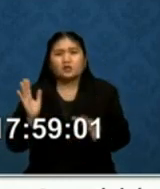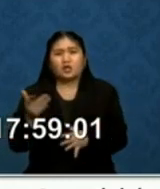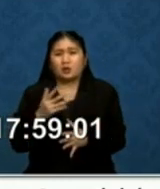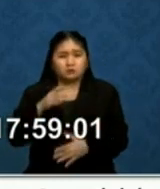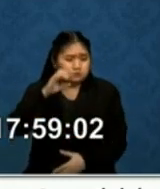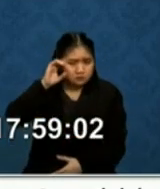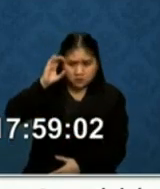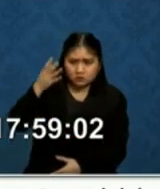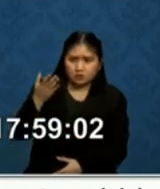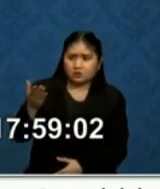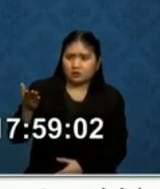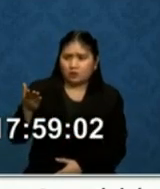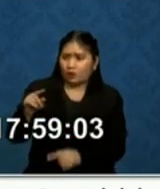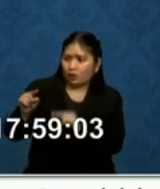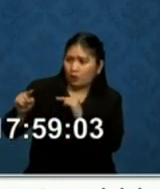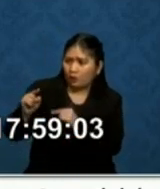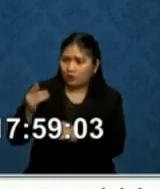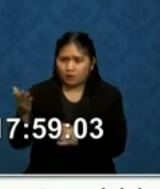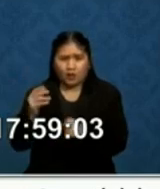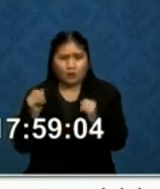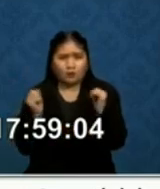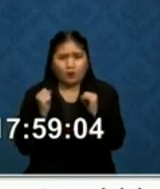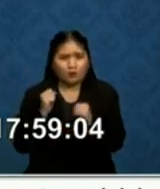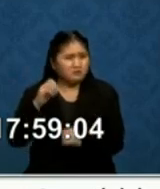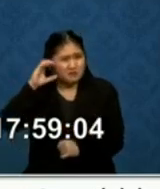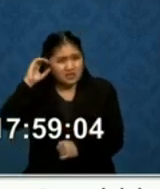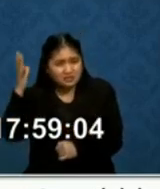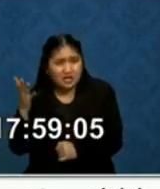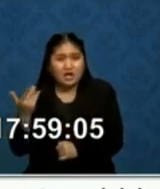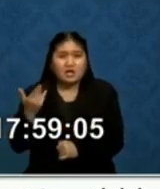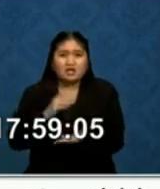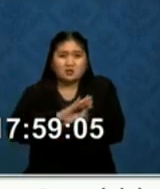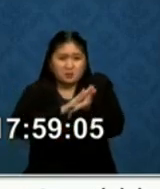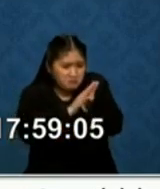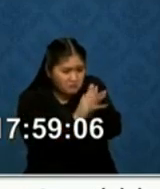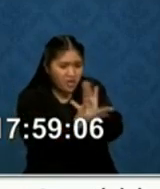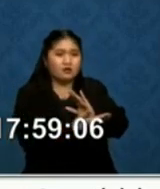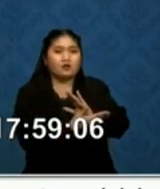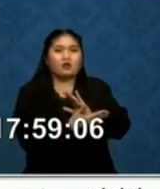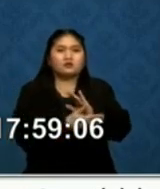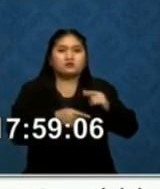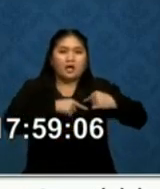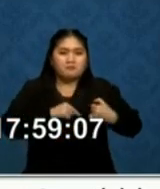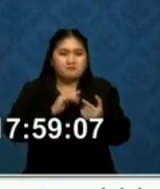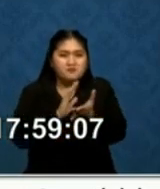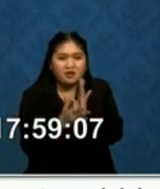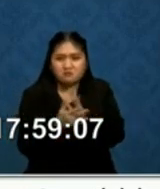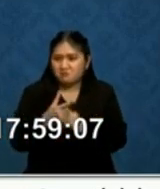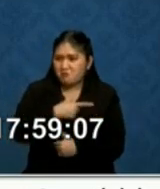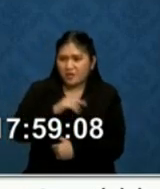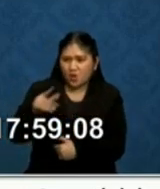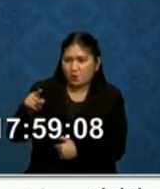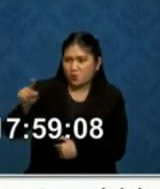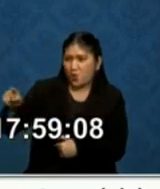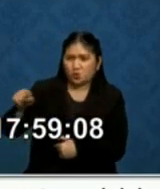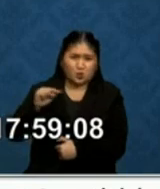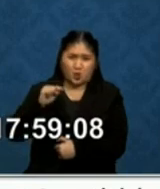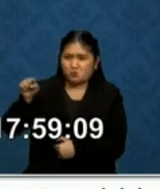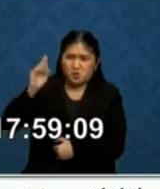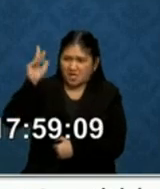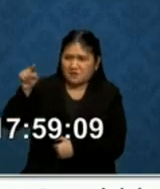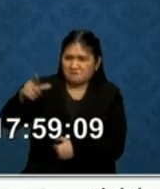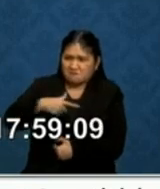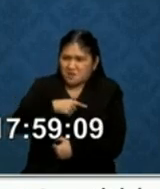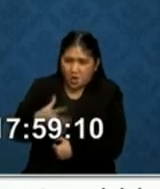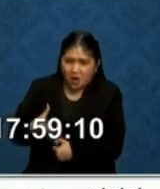ไม่ไว้วางใจในเพศตรงข้ามหรืออาจจะเปลี่ยนแปลงเพศสภาพไปเลยนะคะอย่างเช่นไม่ชอบเพศตรงข้าม ไปเลย